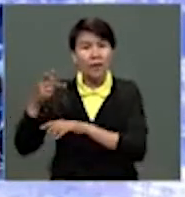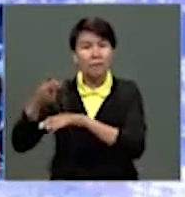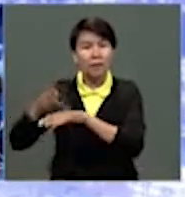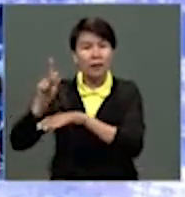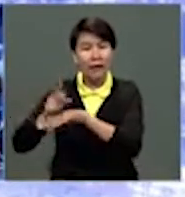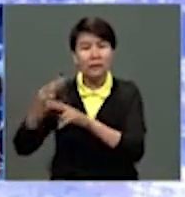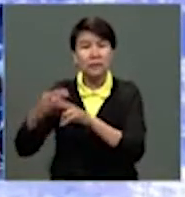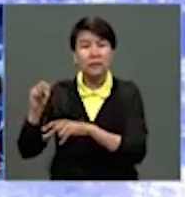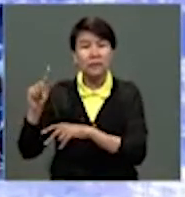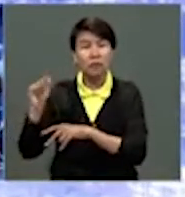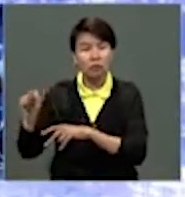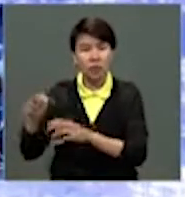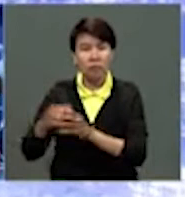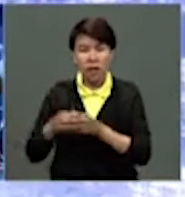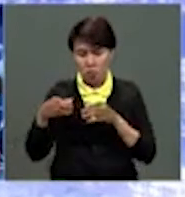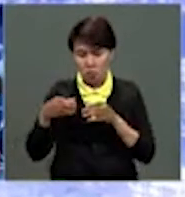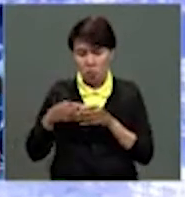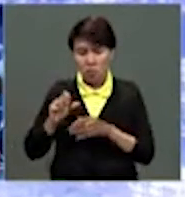วันด้วยหรือเปล่าคะครับก็เป็นข้อห่วงใยที่เกิดขึ้นจากผ้าของหนังสือมวลชนแล้วก็พี่น้องประชาชนในช่วงสัปดาห์ที่ผ่านมานี้ถามกันมามากมายเลยทีเดียวนะครับซึ่งตรงนี้ก็นำเร็วเลยนะครับว่าทางท่านประธานในที่ประชุมชั้นนี้ยังคุยกันอยู่นะครับคนเองณัฐพลนาดพาณิชย์นะครับในฐานะประธานของศปภ.ชุดเล็กนะครับเข้าแต่เรื่องเข้ามานั่งคุยกันเลยนะครับแล้วก็เห็นวิธีการแจกแจงในเรื่องของรายละเอียดต่างๆผมผมจริงๆแล้วก็มีข้อมูลชุดเป็นเป็นผึ้งเลยนะ